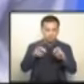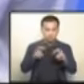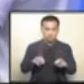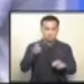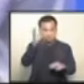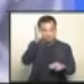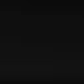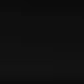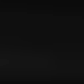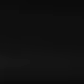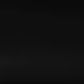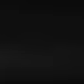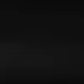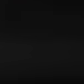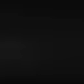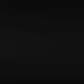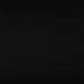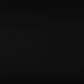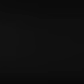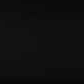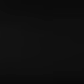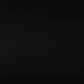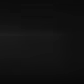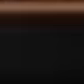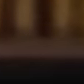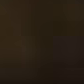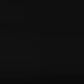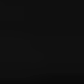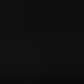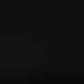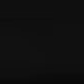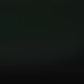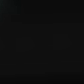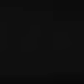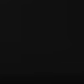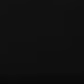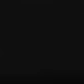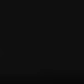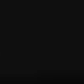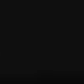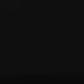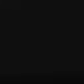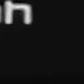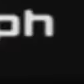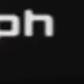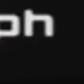si Bercacio, okay? Be sure to come back. Use 5 everywhere. Copyright 2016.